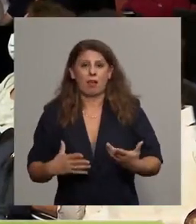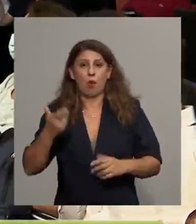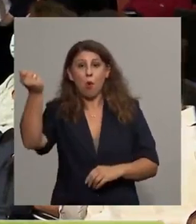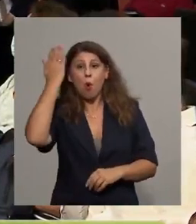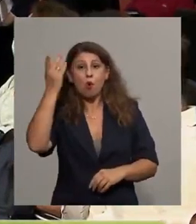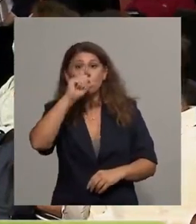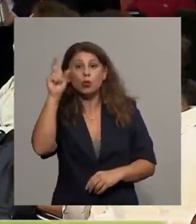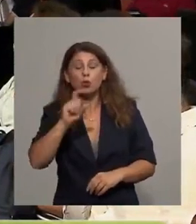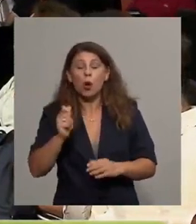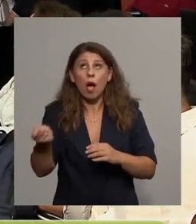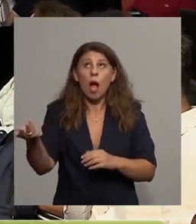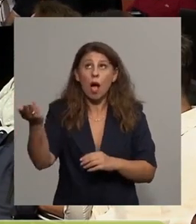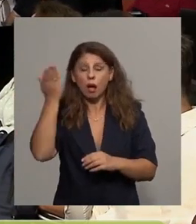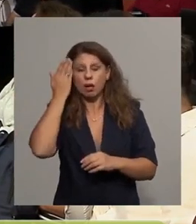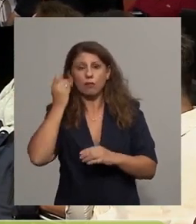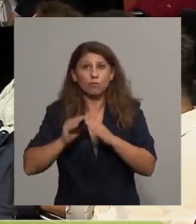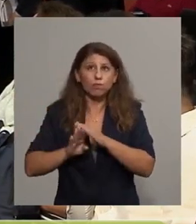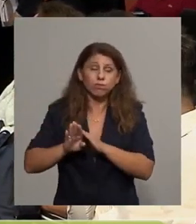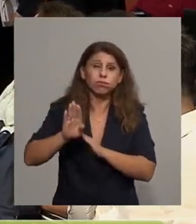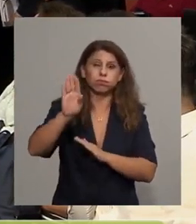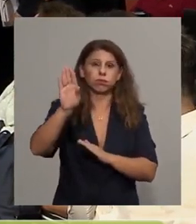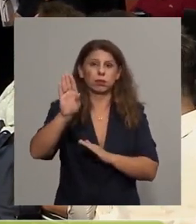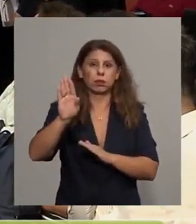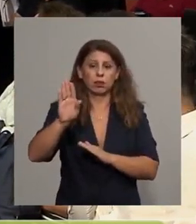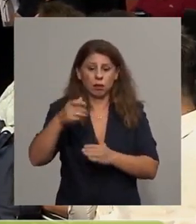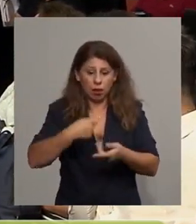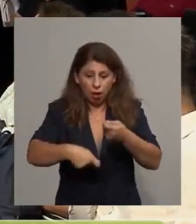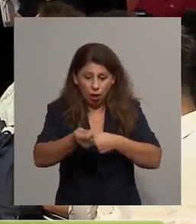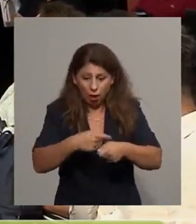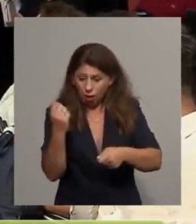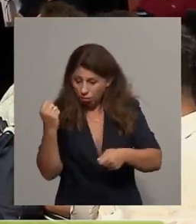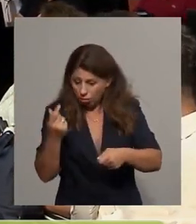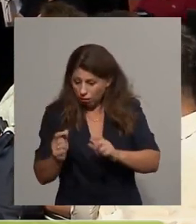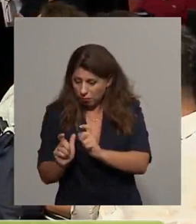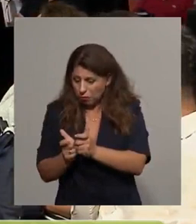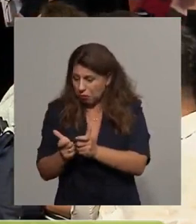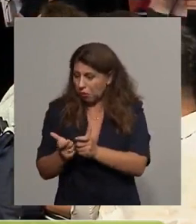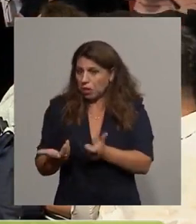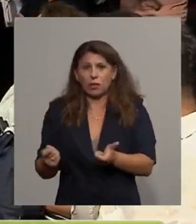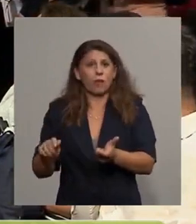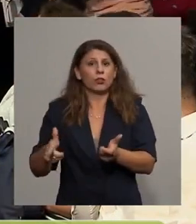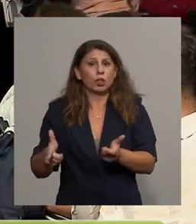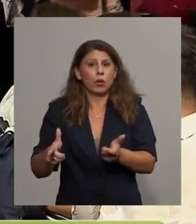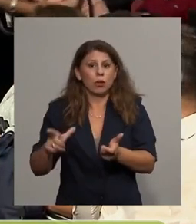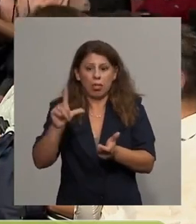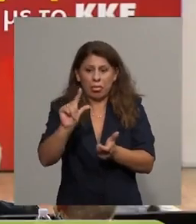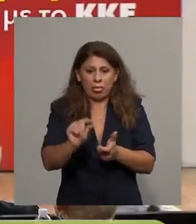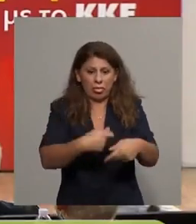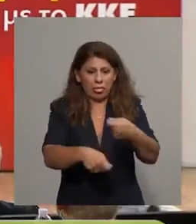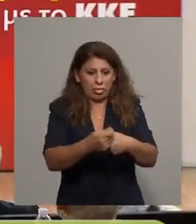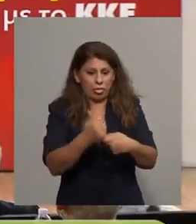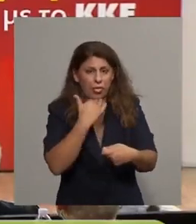έχει εκτιναχθεί, η αγοραστική δύναμη της λαϊκής οικογένειας έχει μειωθεί δραματικά,